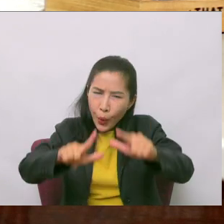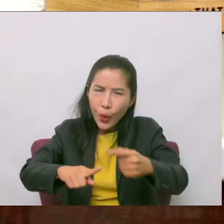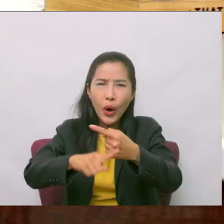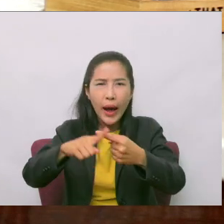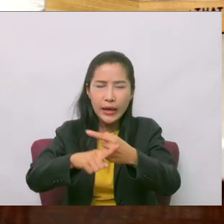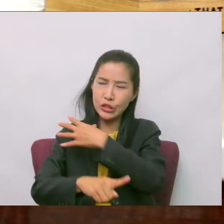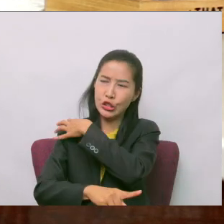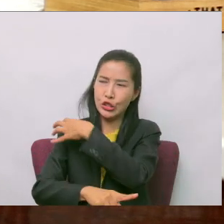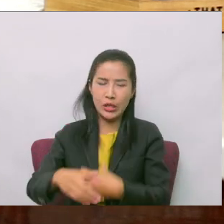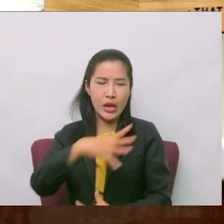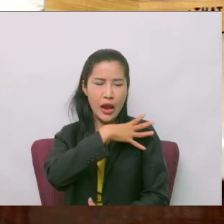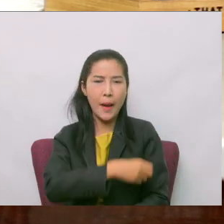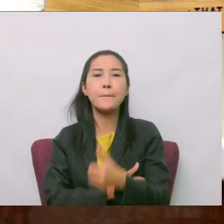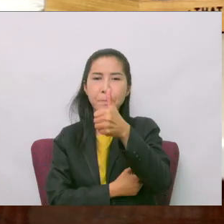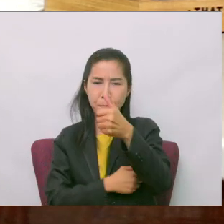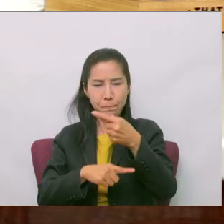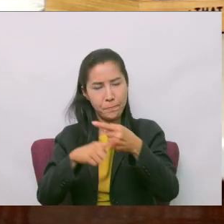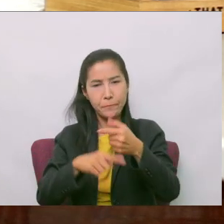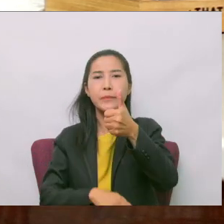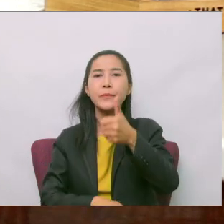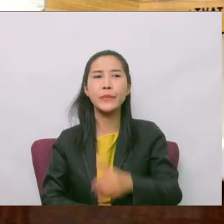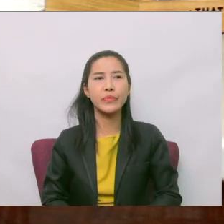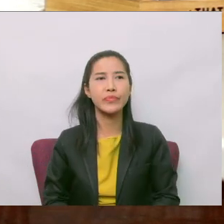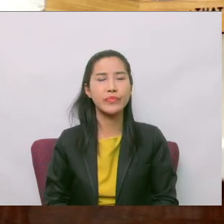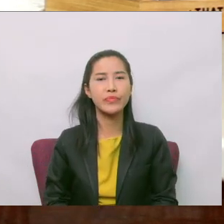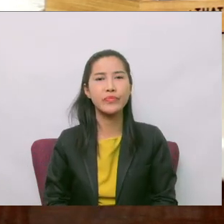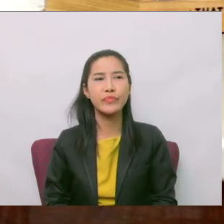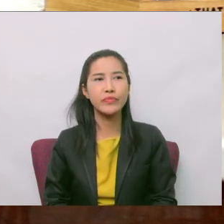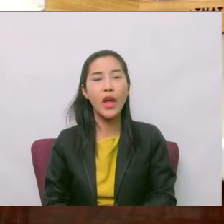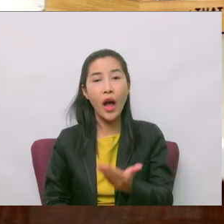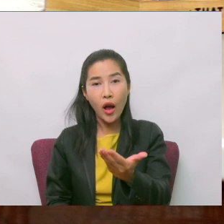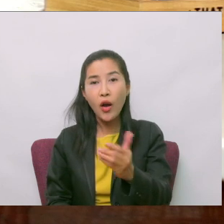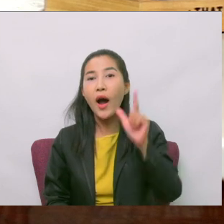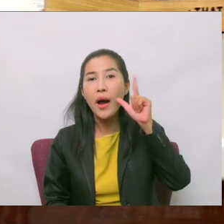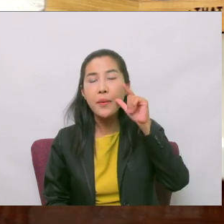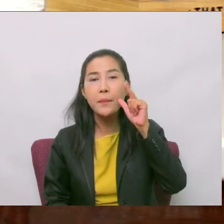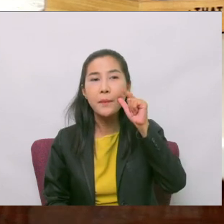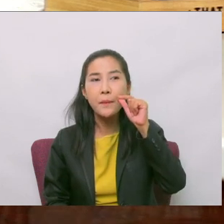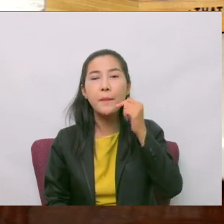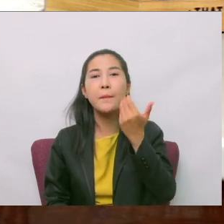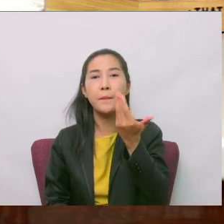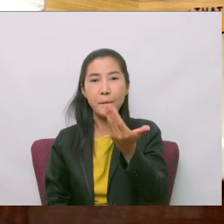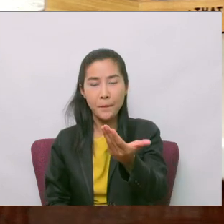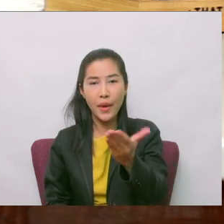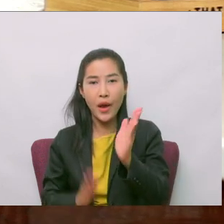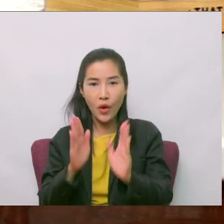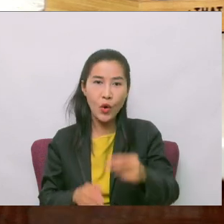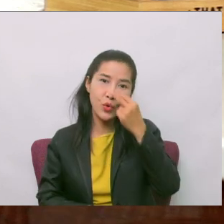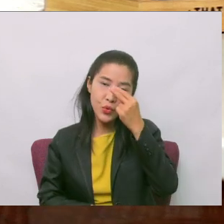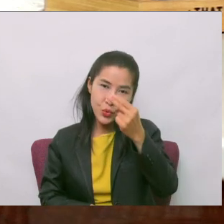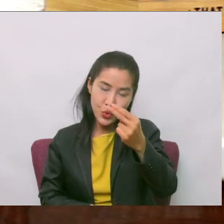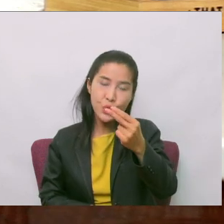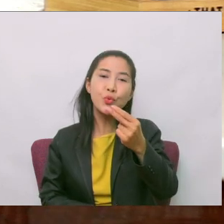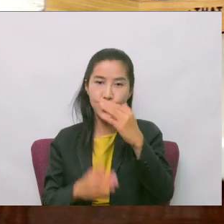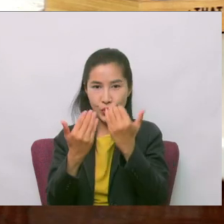นเดี๋ยวในช่วงต่อไปค่ะจะรบกวนคุณแม่นะคะแนะนำนะคะคนที่อยู่ในไลฟ์นะคะหรือว่าคนที่อยู่ทางบ้านที่ดูเ